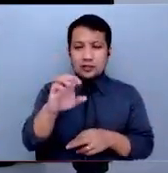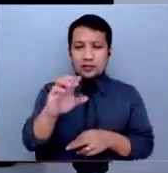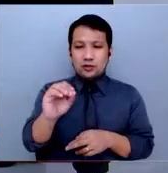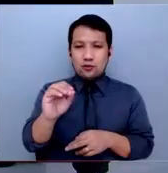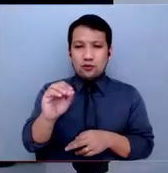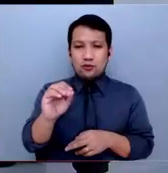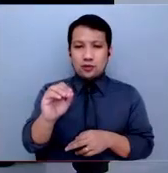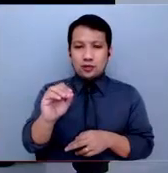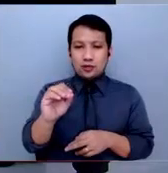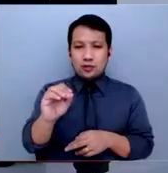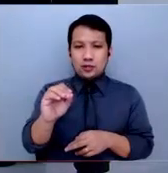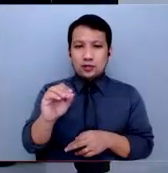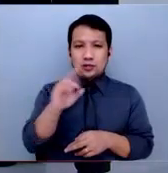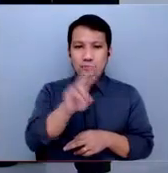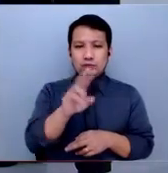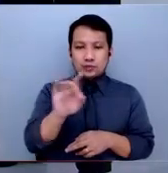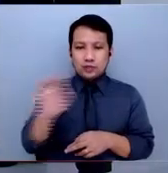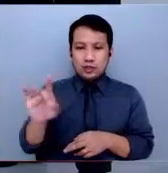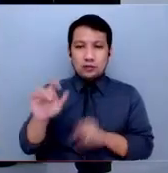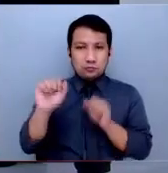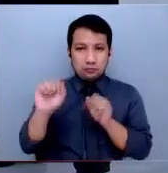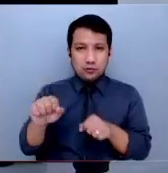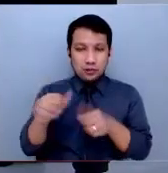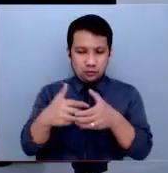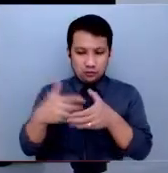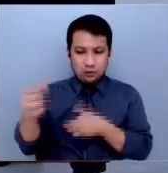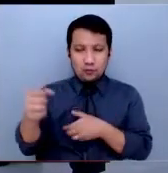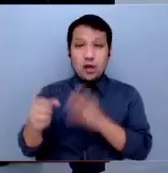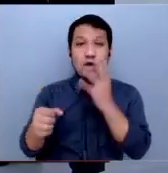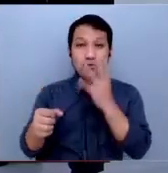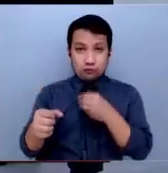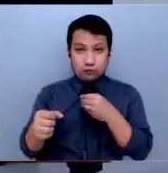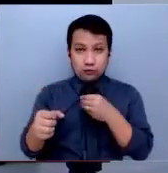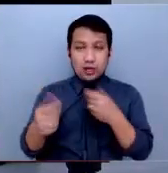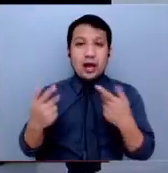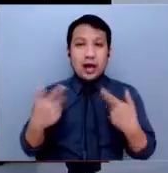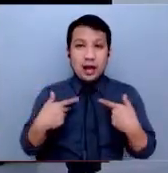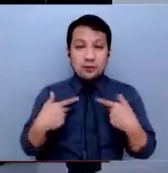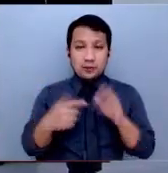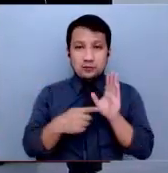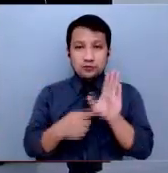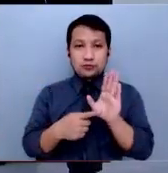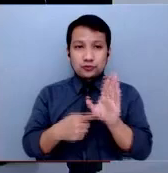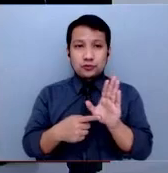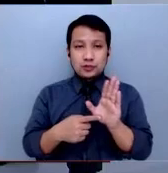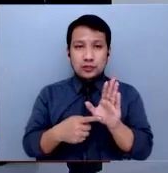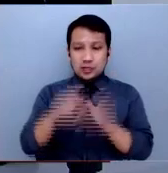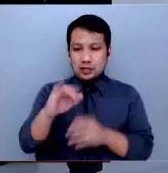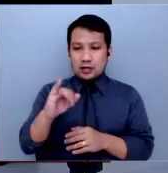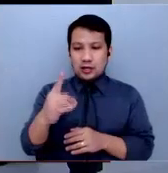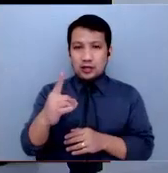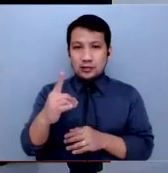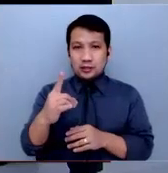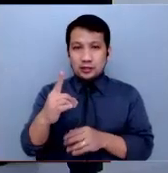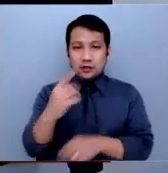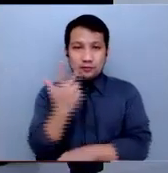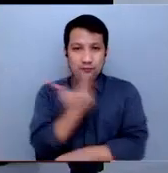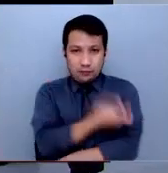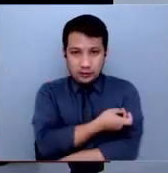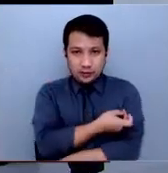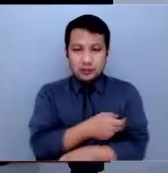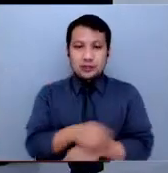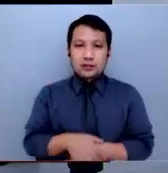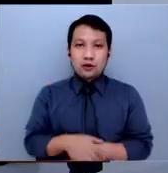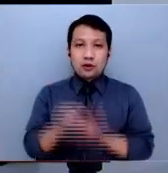288 na nagsasabing pwede lang lumabas ang mga tao kung meron silang may papakitang vaccination cards o di kaya negative